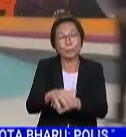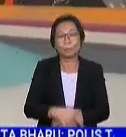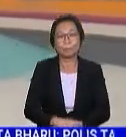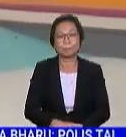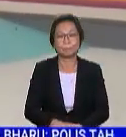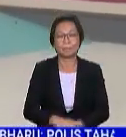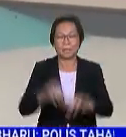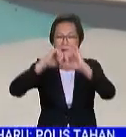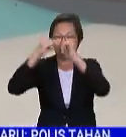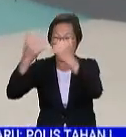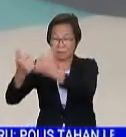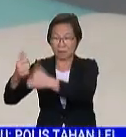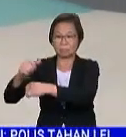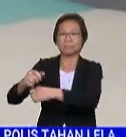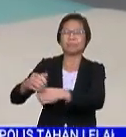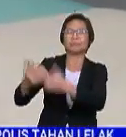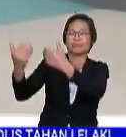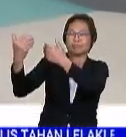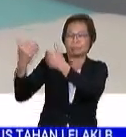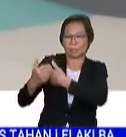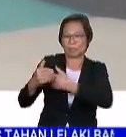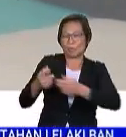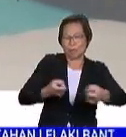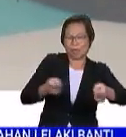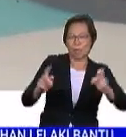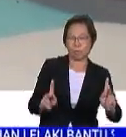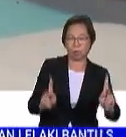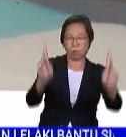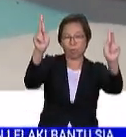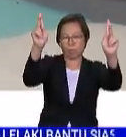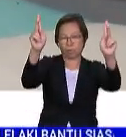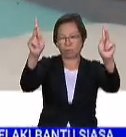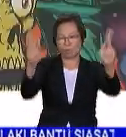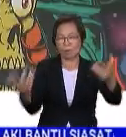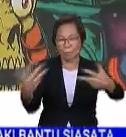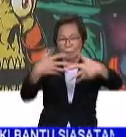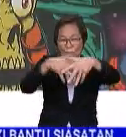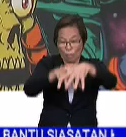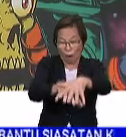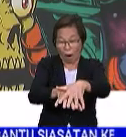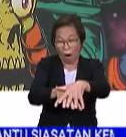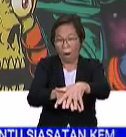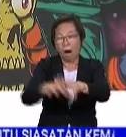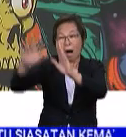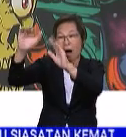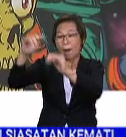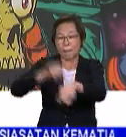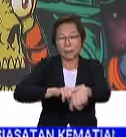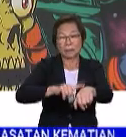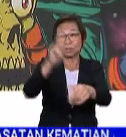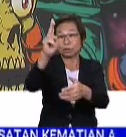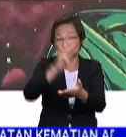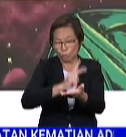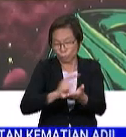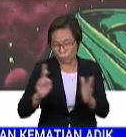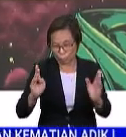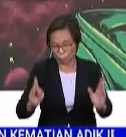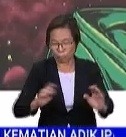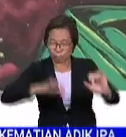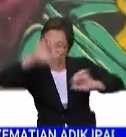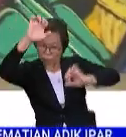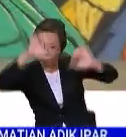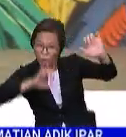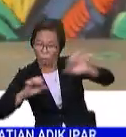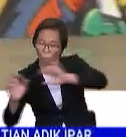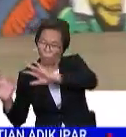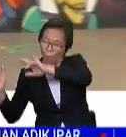Selaku agensi yang ditugaskan mengawal selia kompleks berkenaan, Impact Integrated berharap tempoh 2 minggu berkenaan dapat digunakan untuk menilai